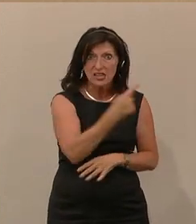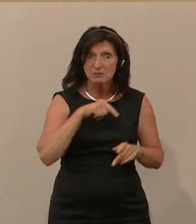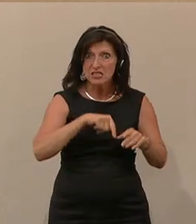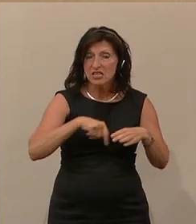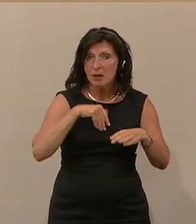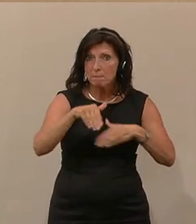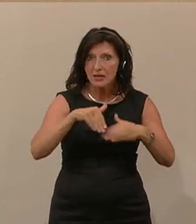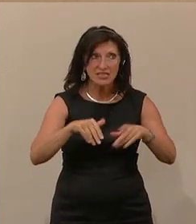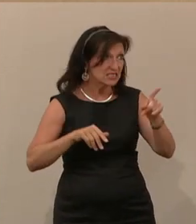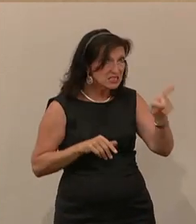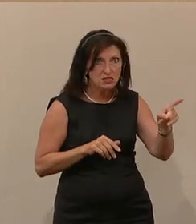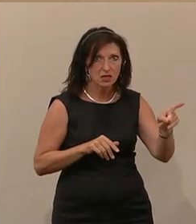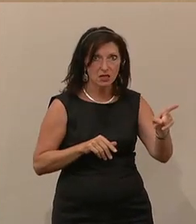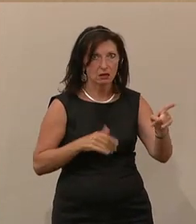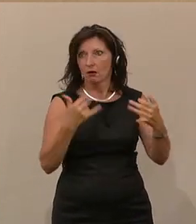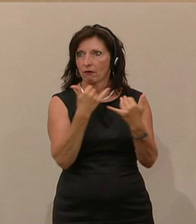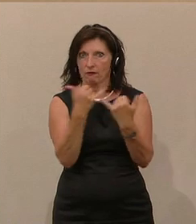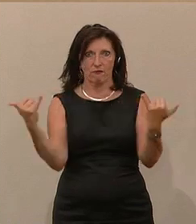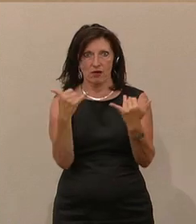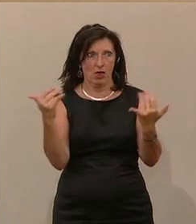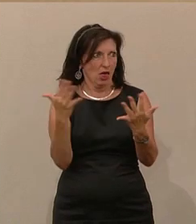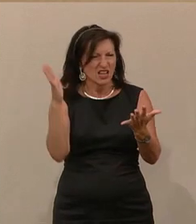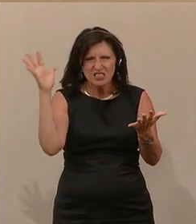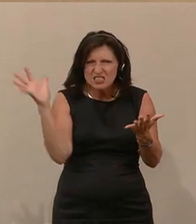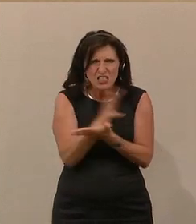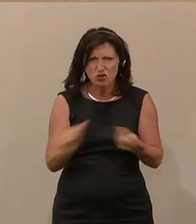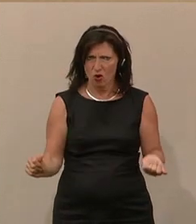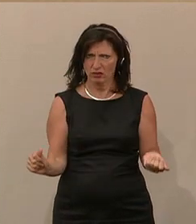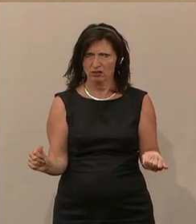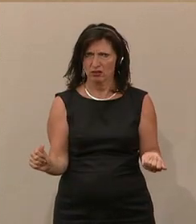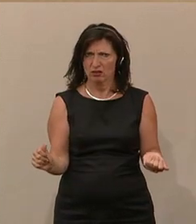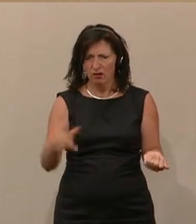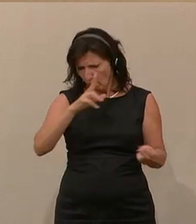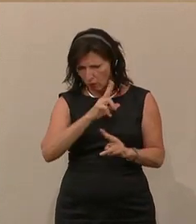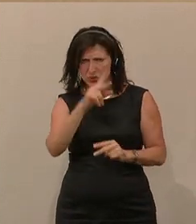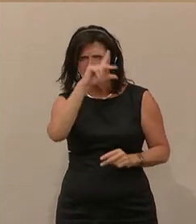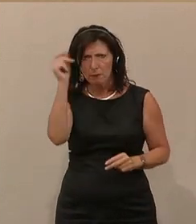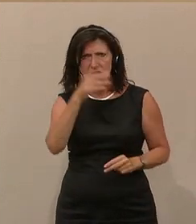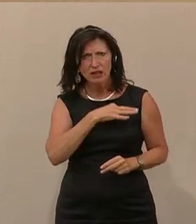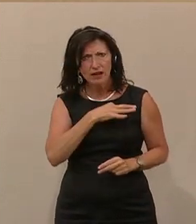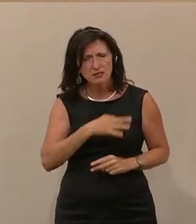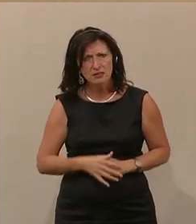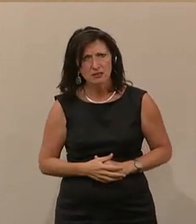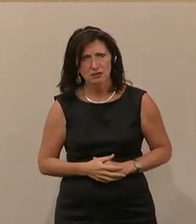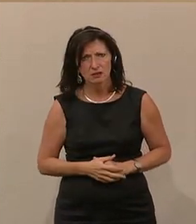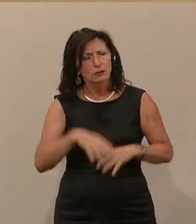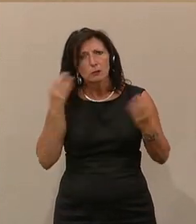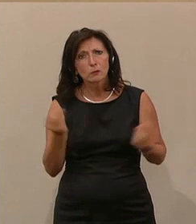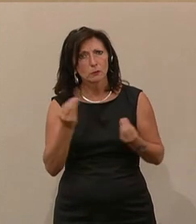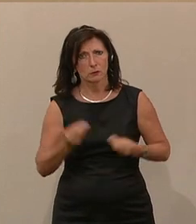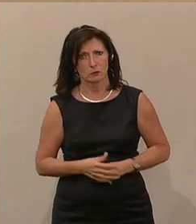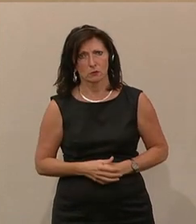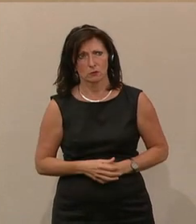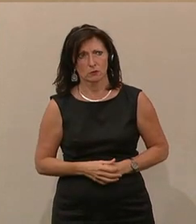haben diese blitzartig auseinandergenommen die menschen in österreich haben angst weil sie nicht